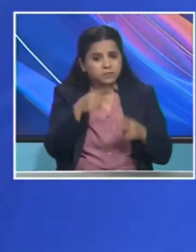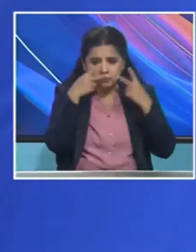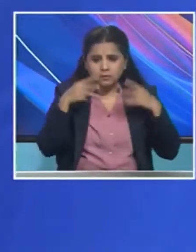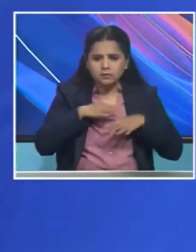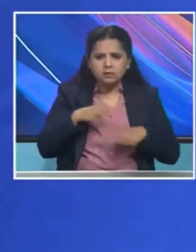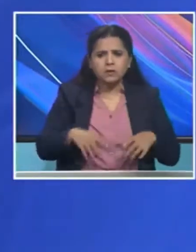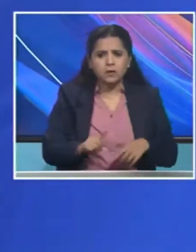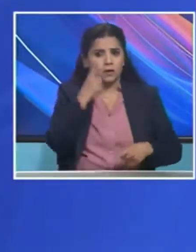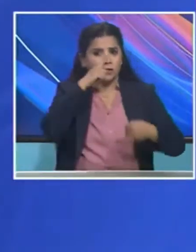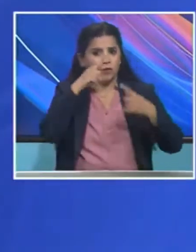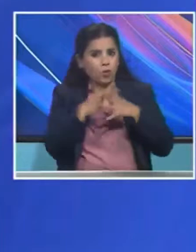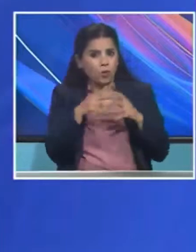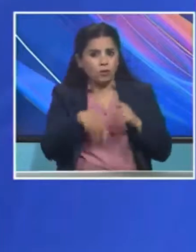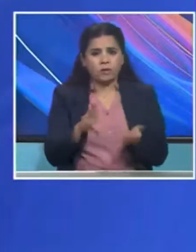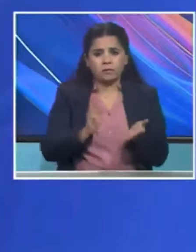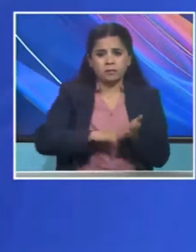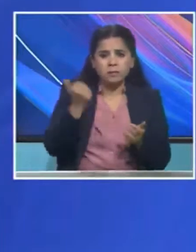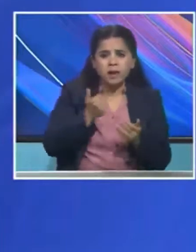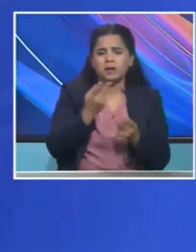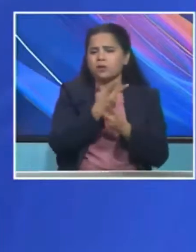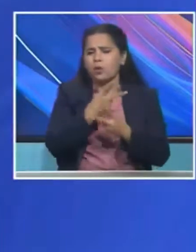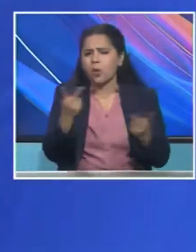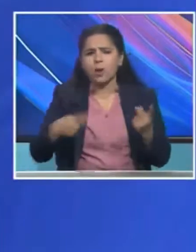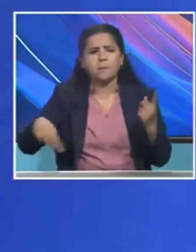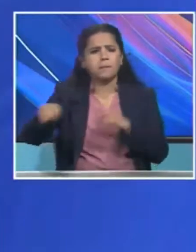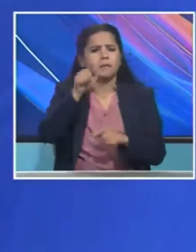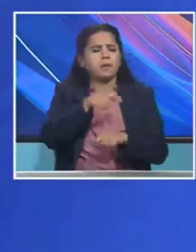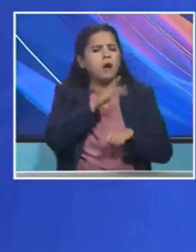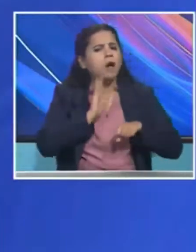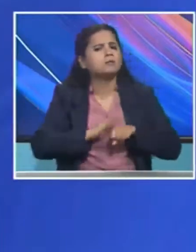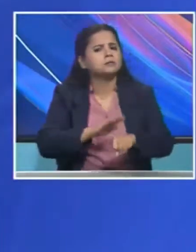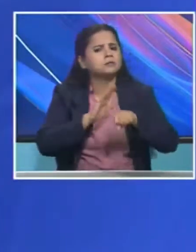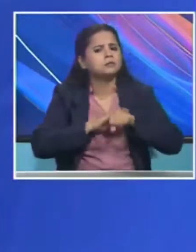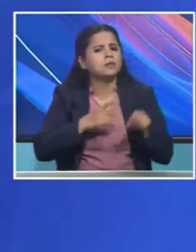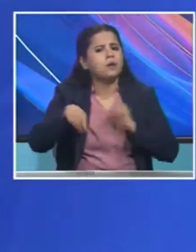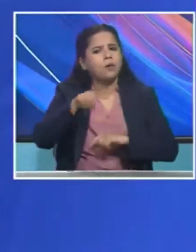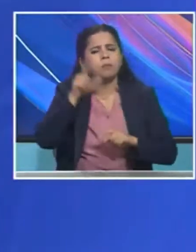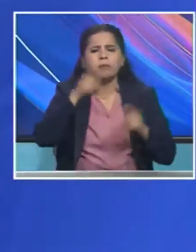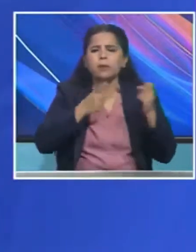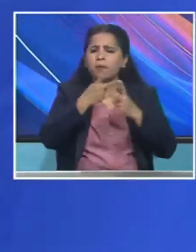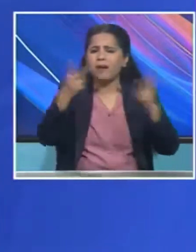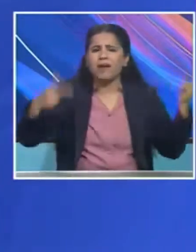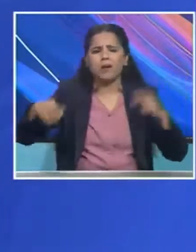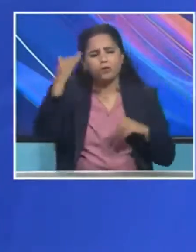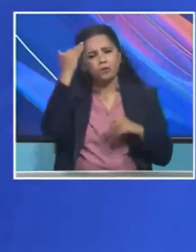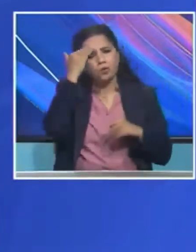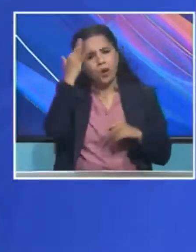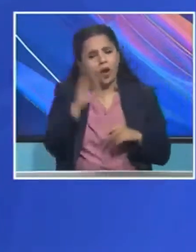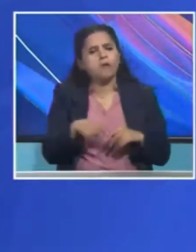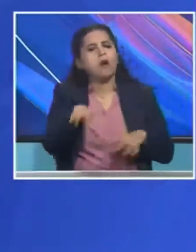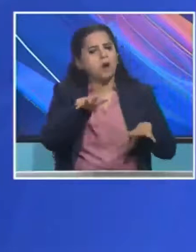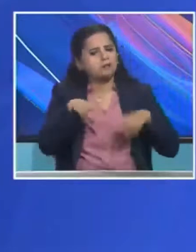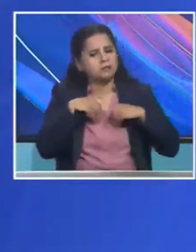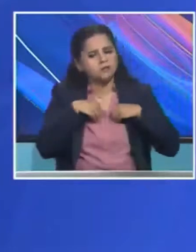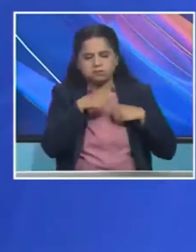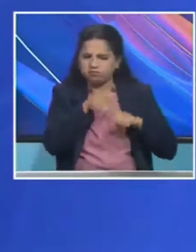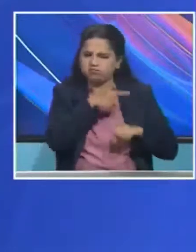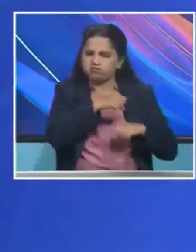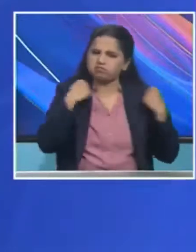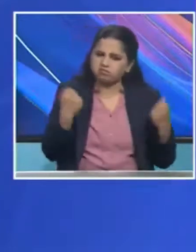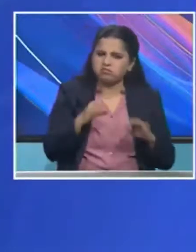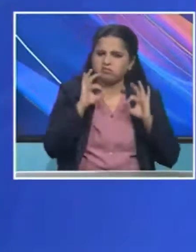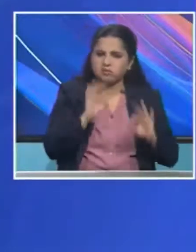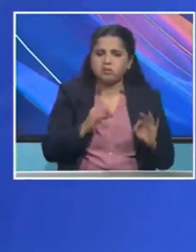रूप में मंत्री से लेकर राज्यपाल तक के उनके अनुभव को भी देश के कोने कोने से स्वीकारता मिलती दिखी। बेदाग छवि